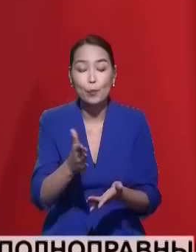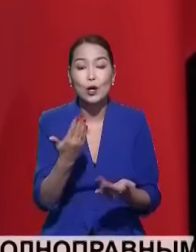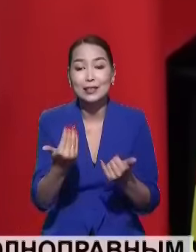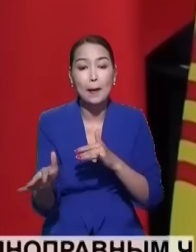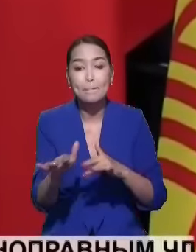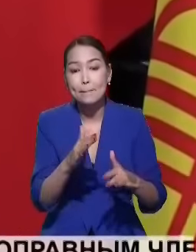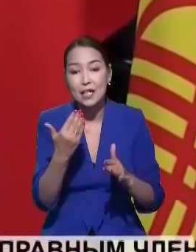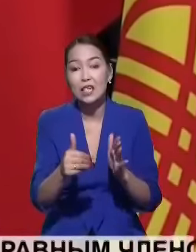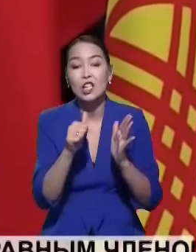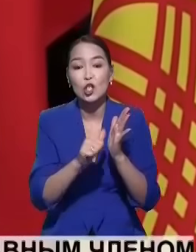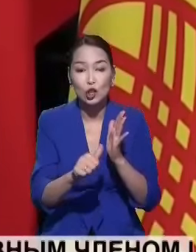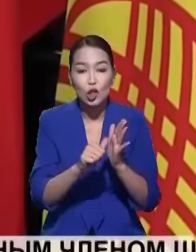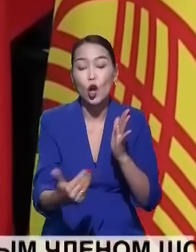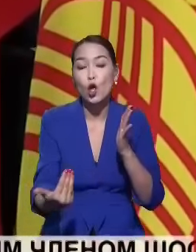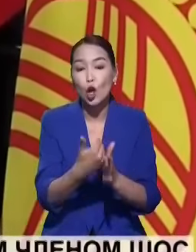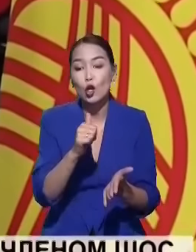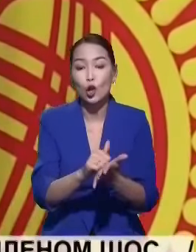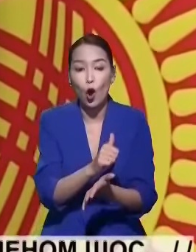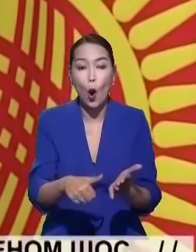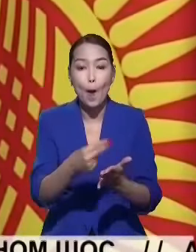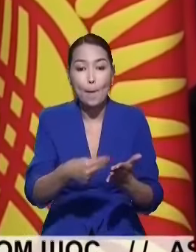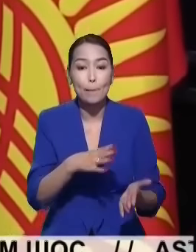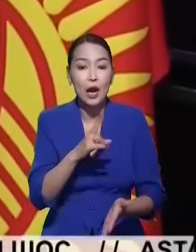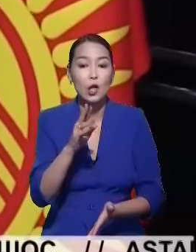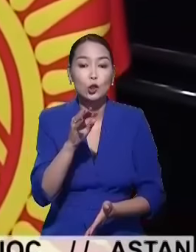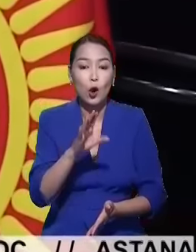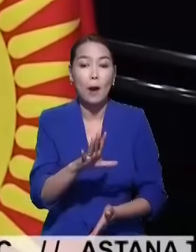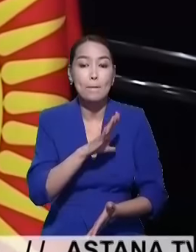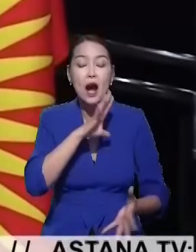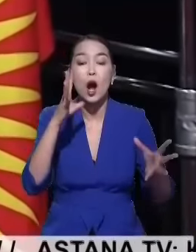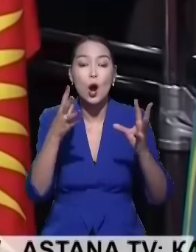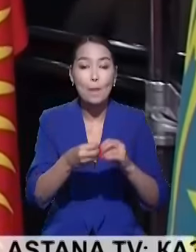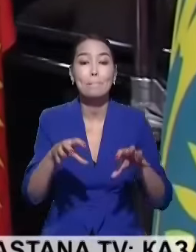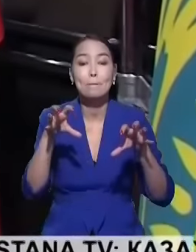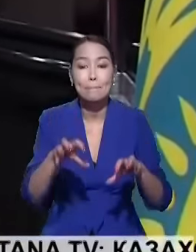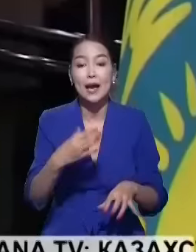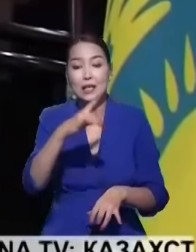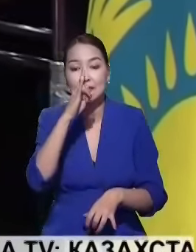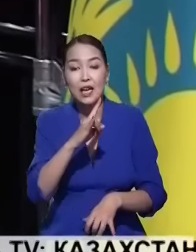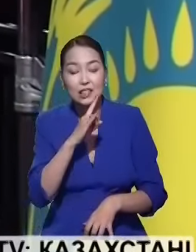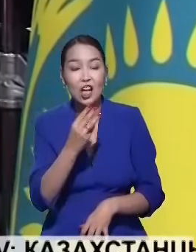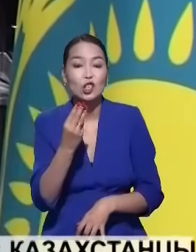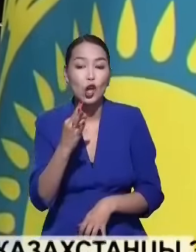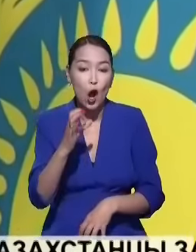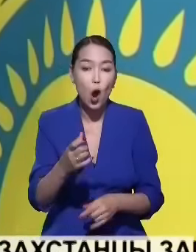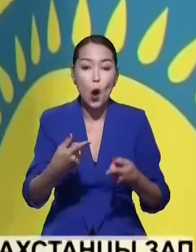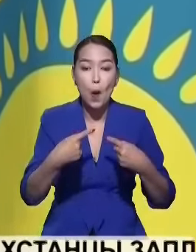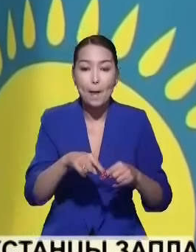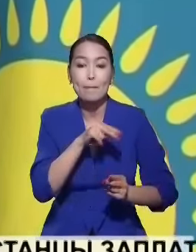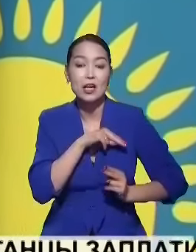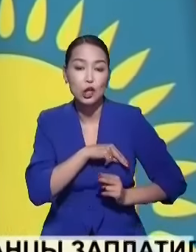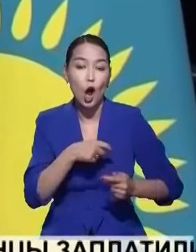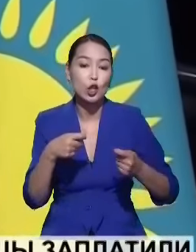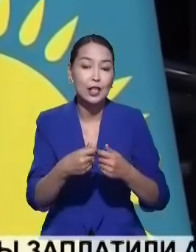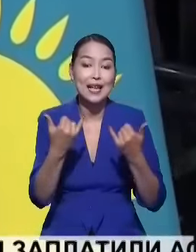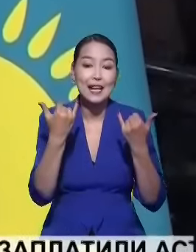мероприятий, 60 новых документов. Касым-Жомарт Токаев подвел итоги председательства Казахстана в Шанхайской организации сотрудничества.